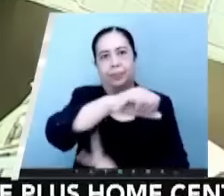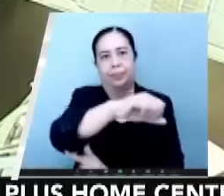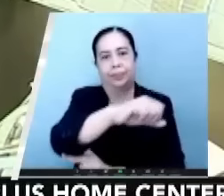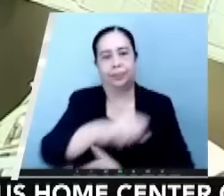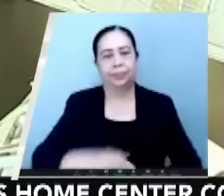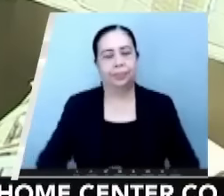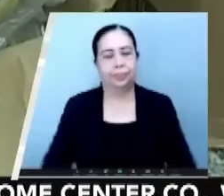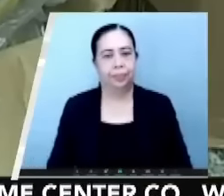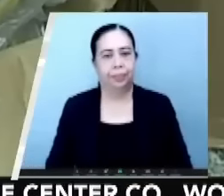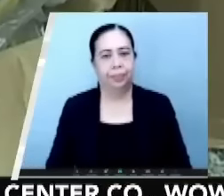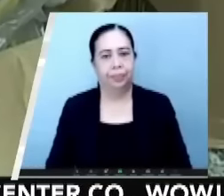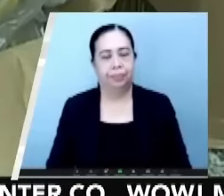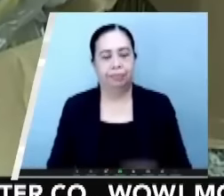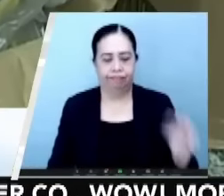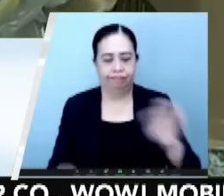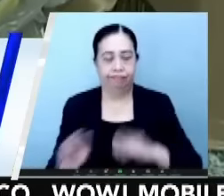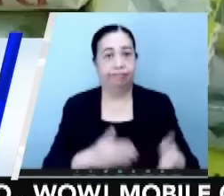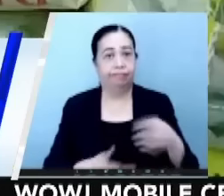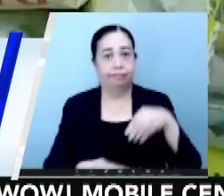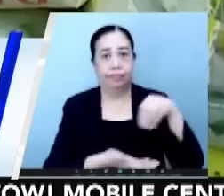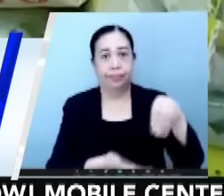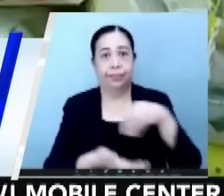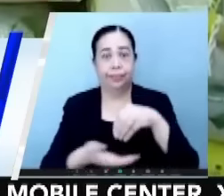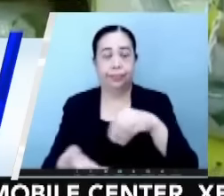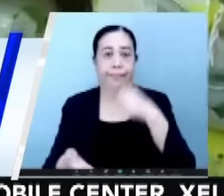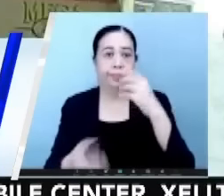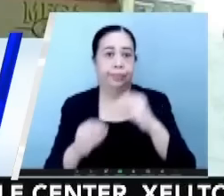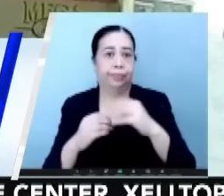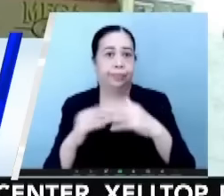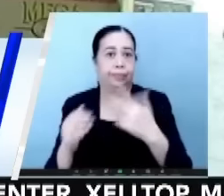Nag-repack din sila ng relief goods para sa mahigit 300